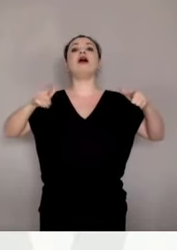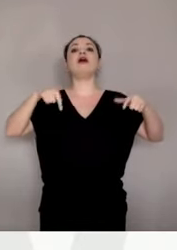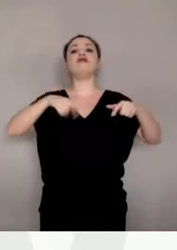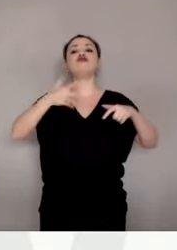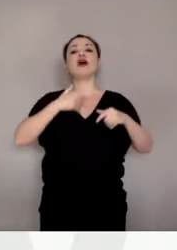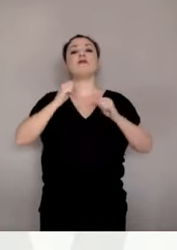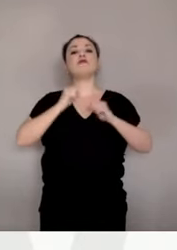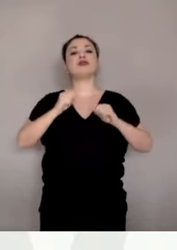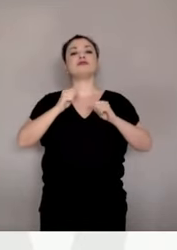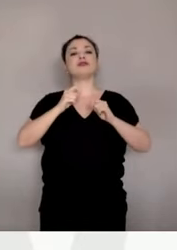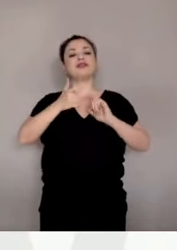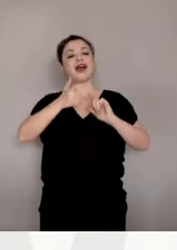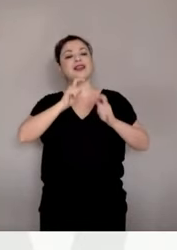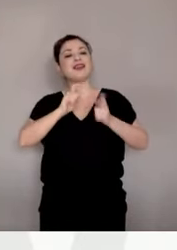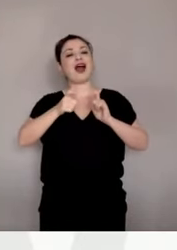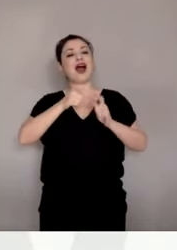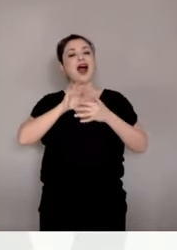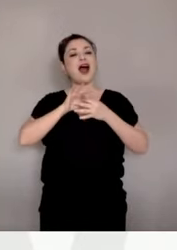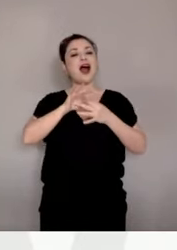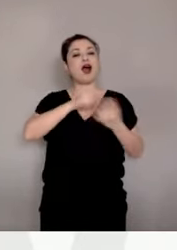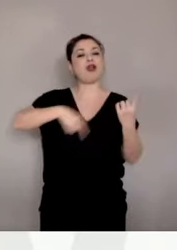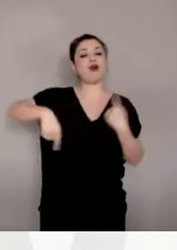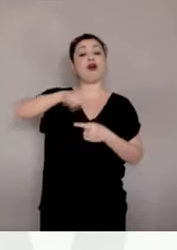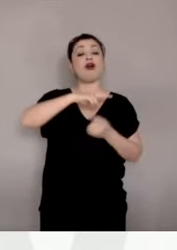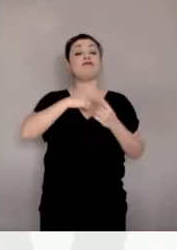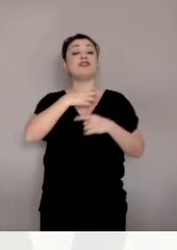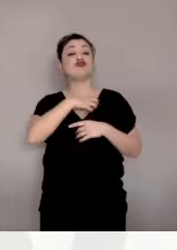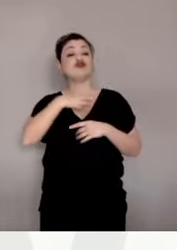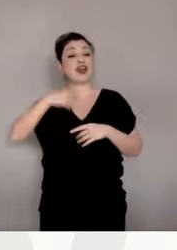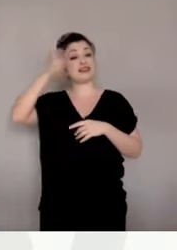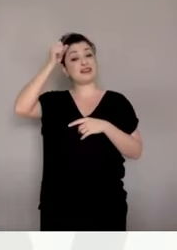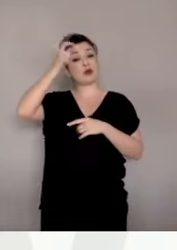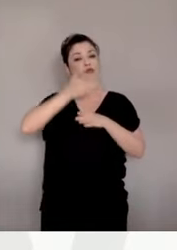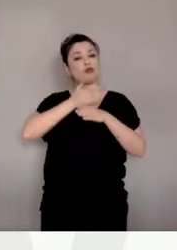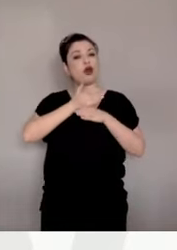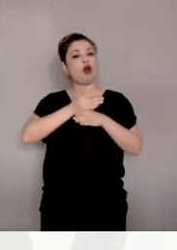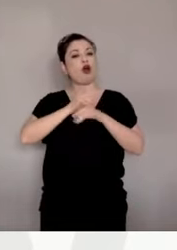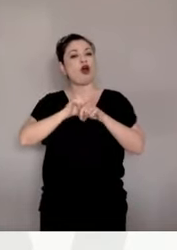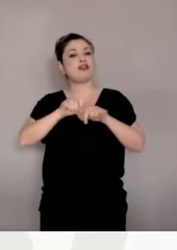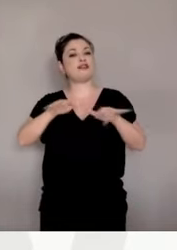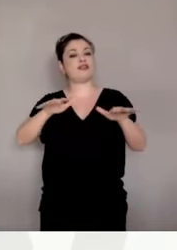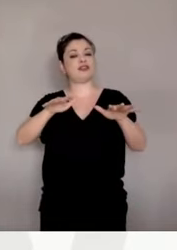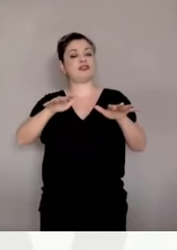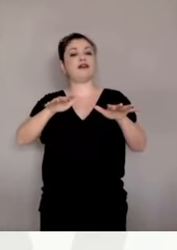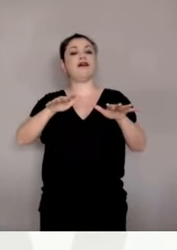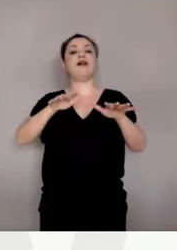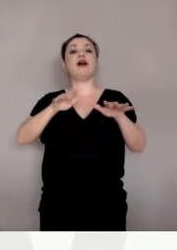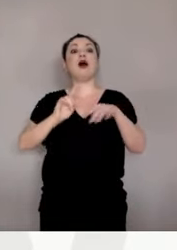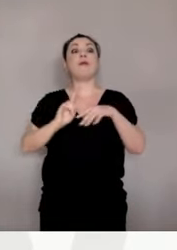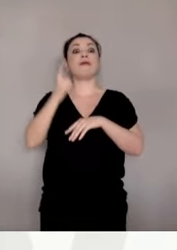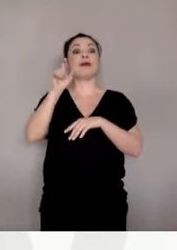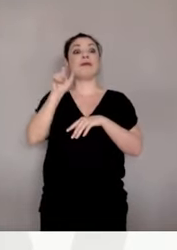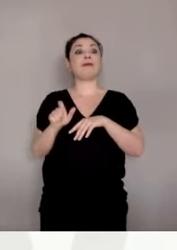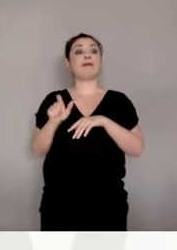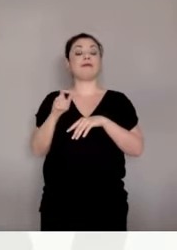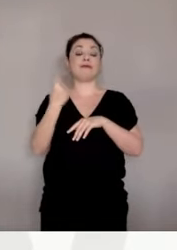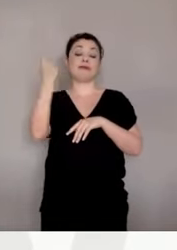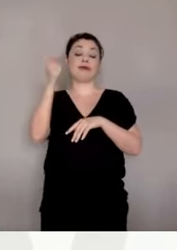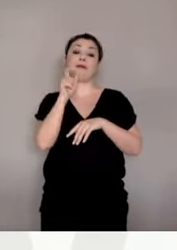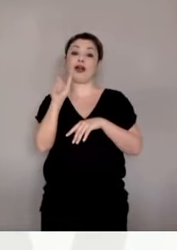di condividere scienza e cultura. Perché se la prima parola che vorrei sottolineare oggi è